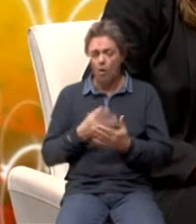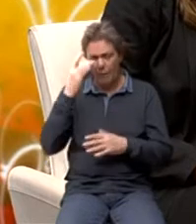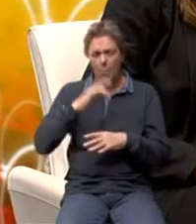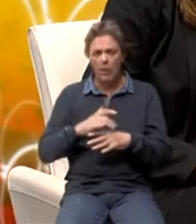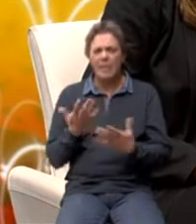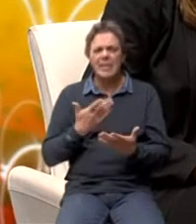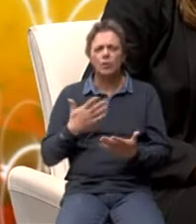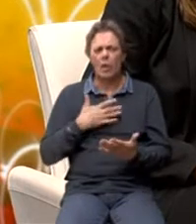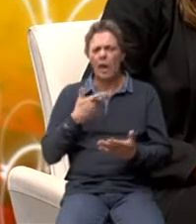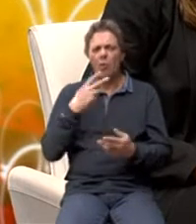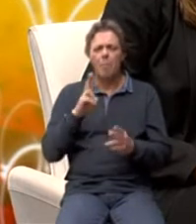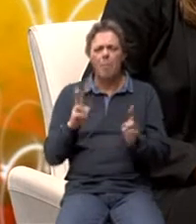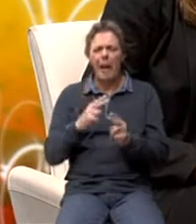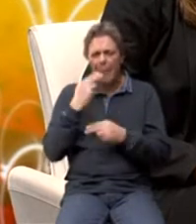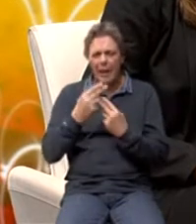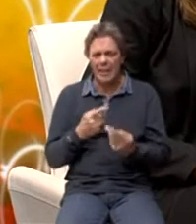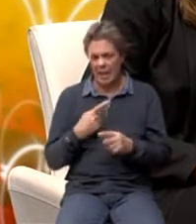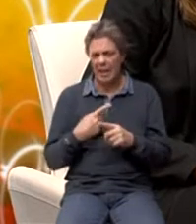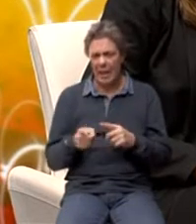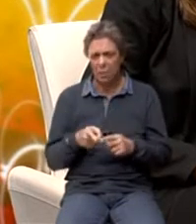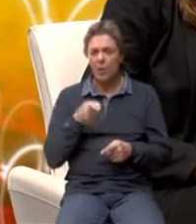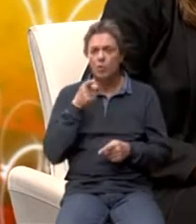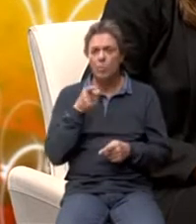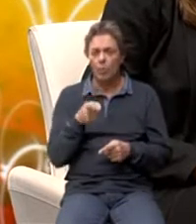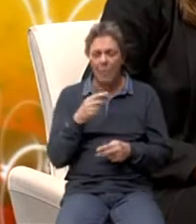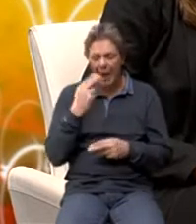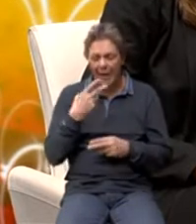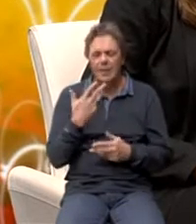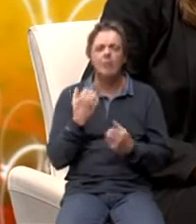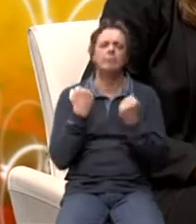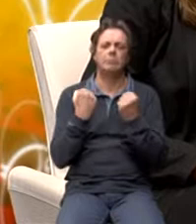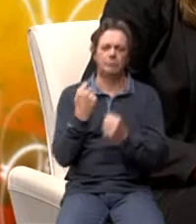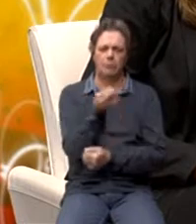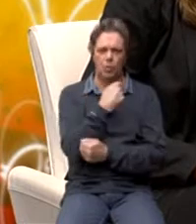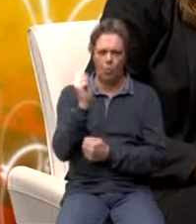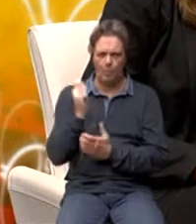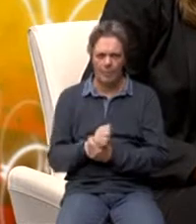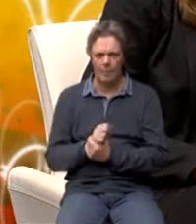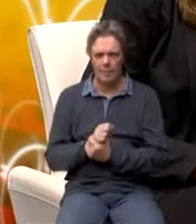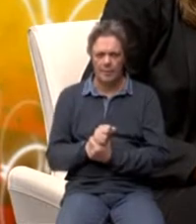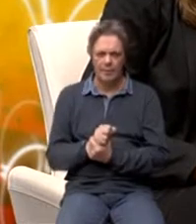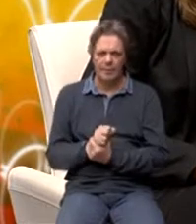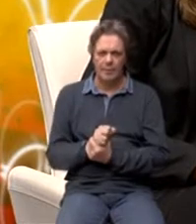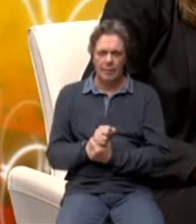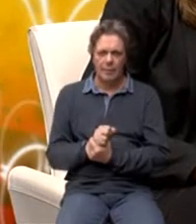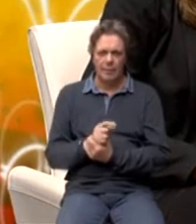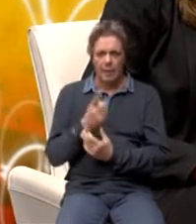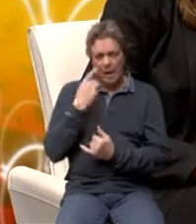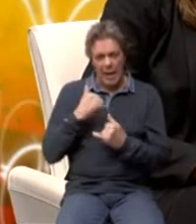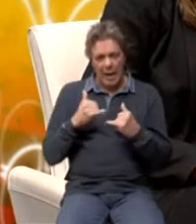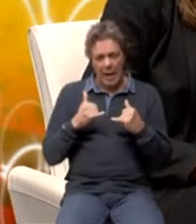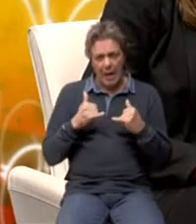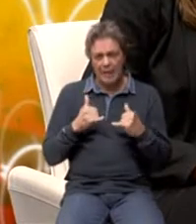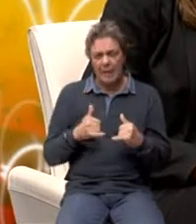mala analiza je razlog da su po tome analize skupe. E, sada. Upravo sam to htjela pitati. Ali sada,